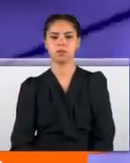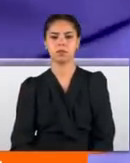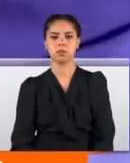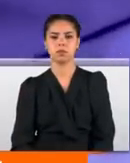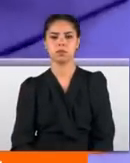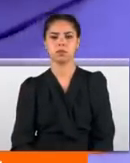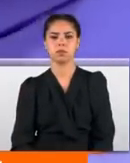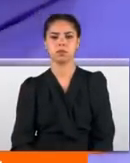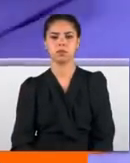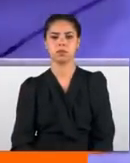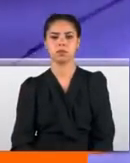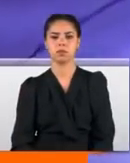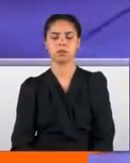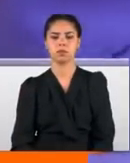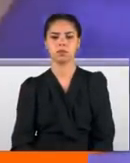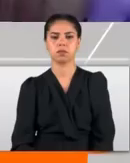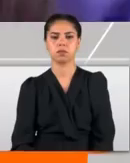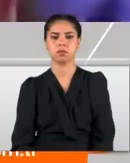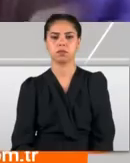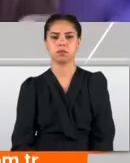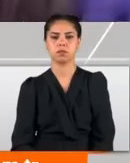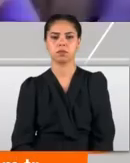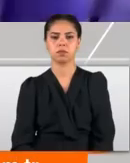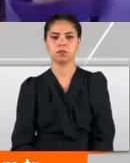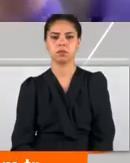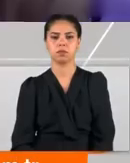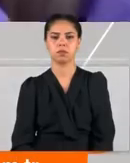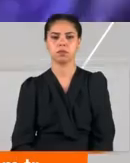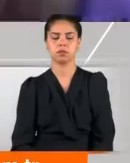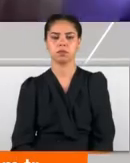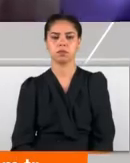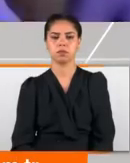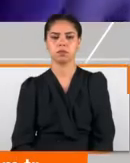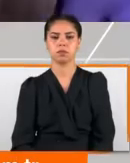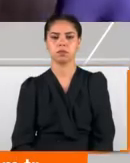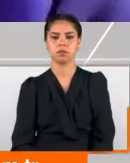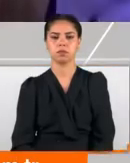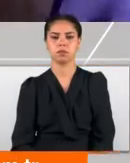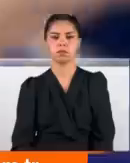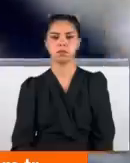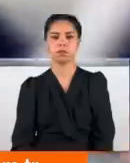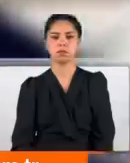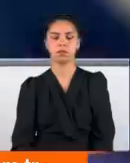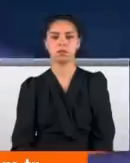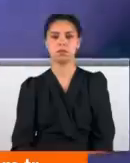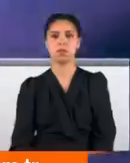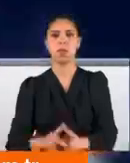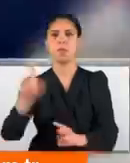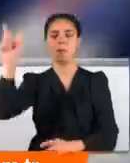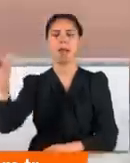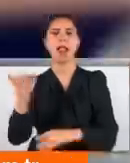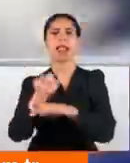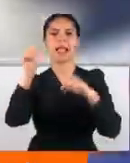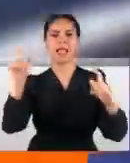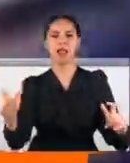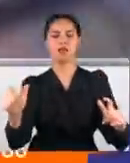kızlarım. Kimin zamanında olduğunu anlarsınız. Bana bağırarak, elini sallayarak konuşurken o an şoktaydım. Akşener Yalova,